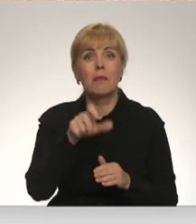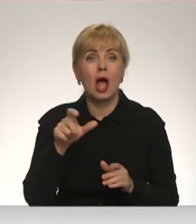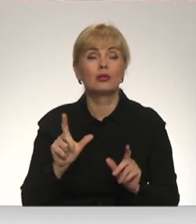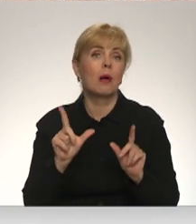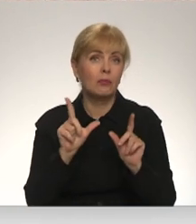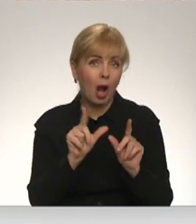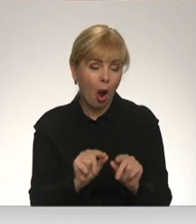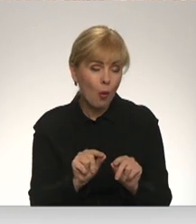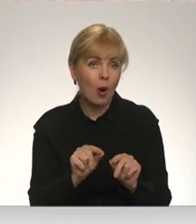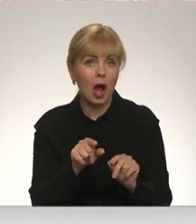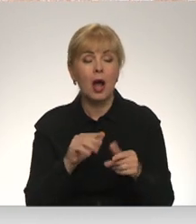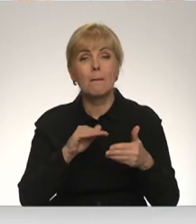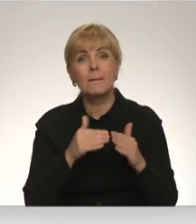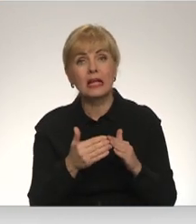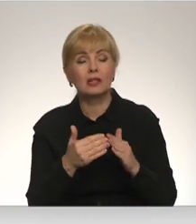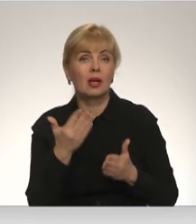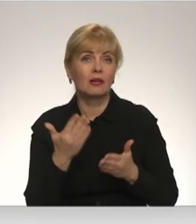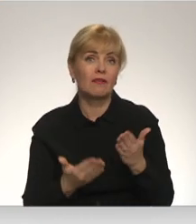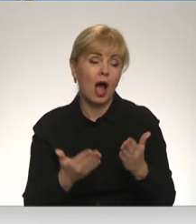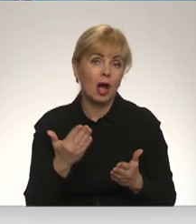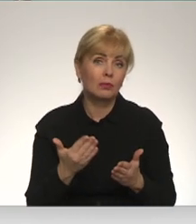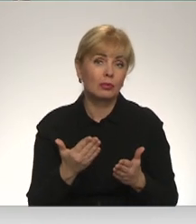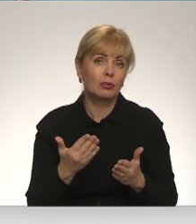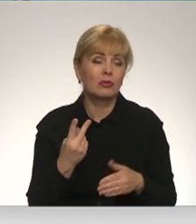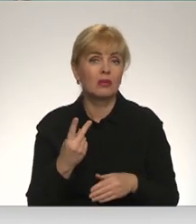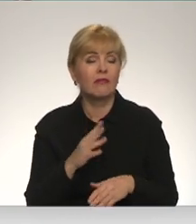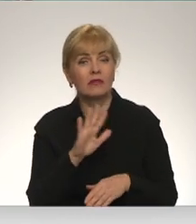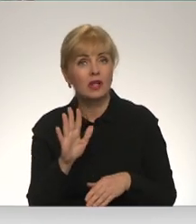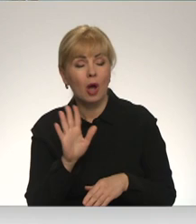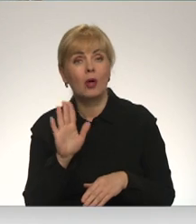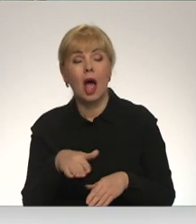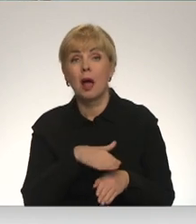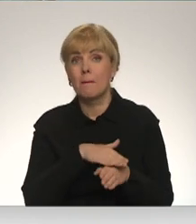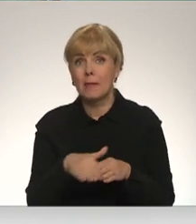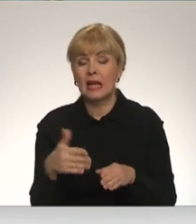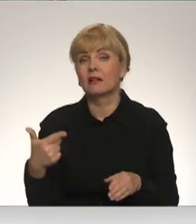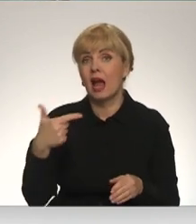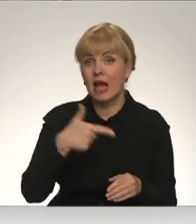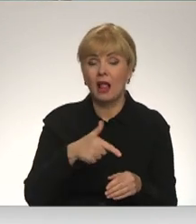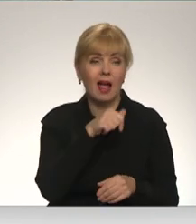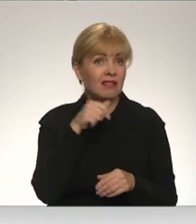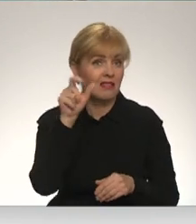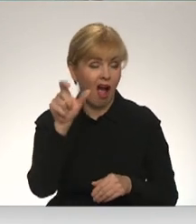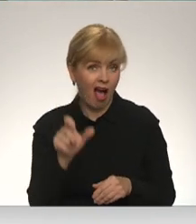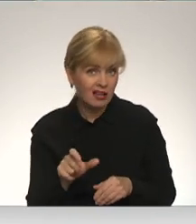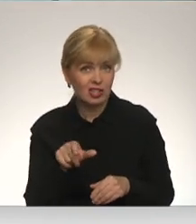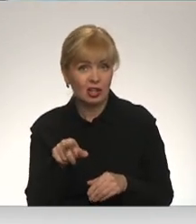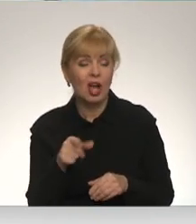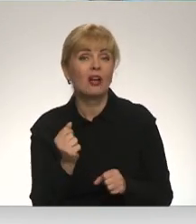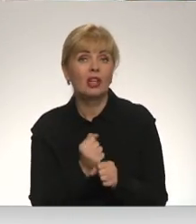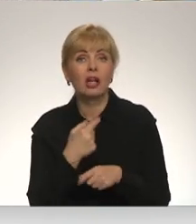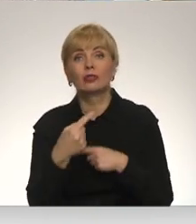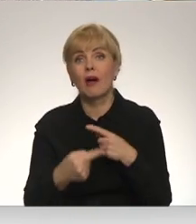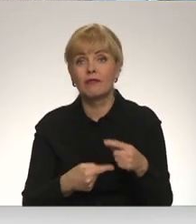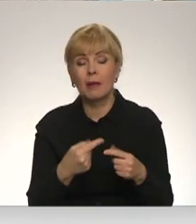te pat tikai pilsētu varbūt kad 2 nedēļu. Vairums šobrīd lai pilnas bākas. Talsnieks Jānis atzīst, ka tā viņš darīs